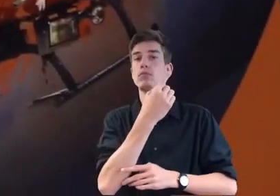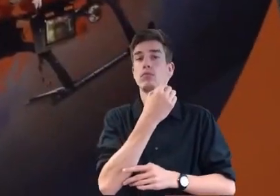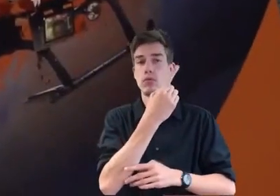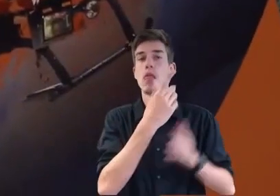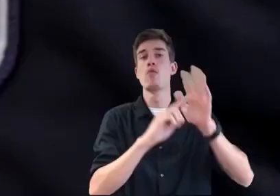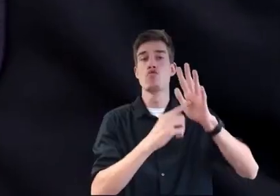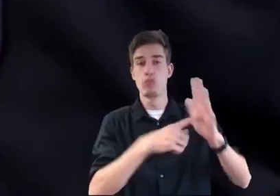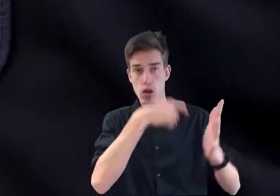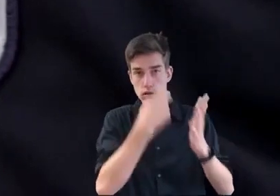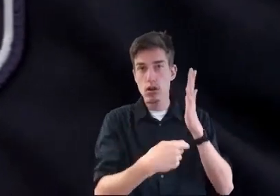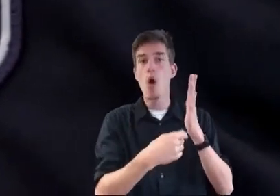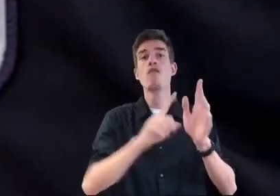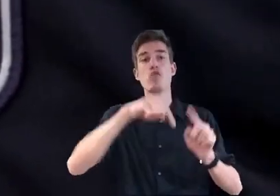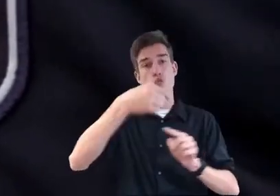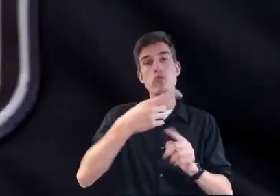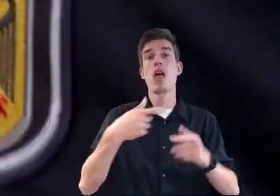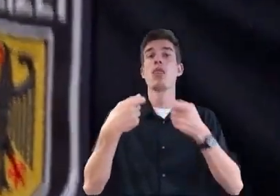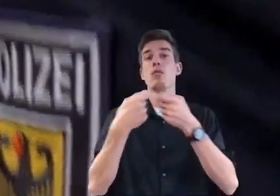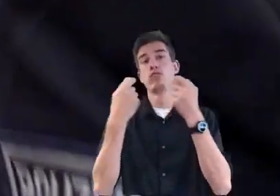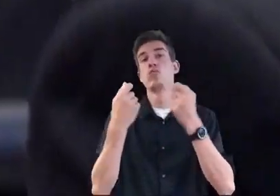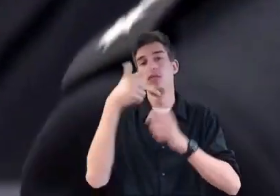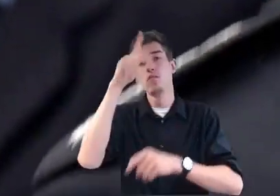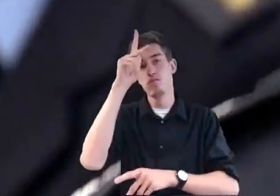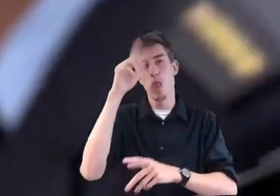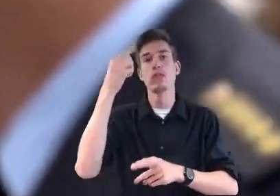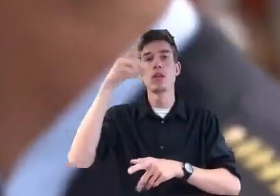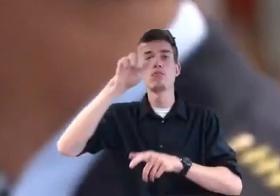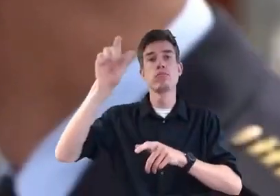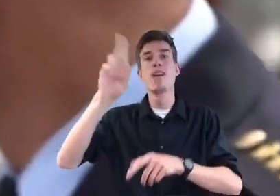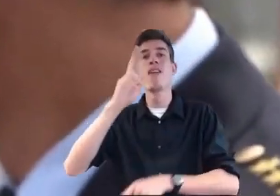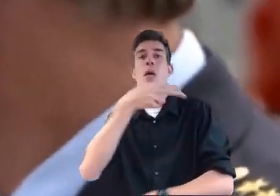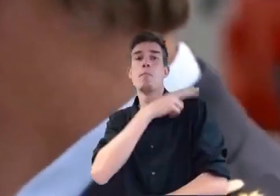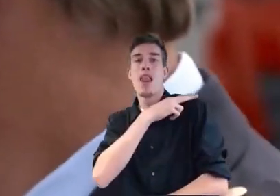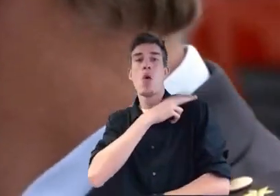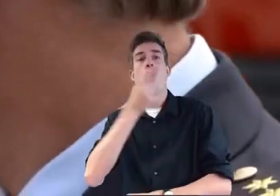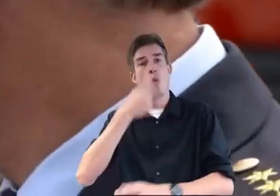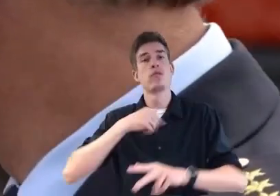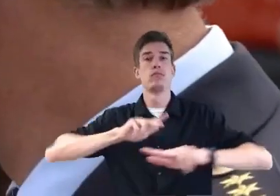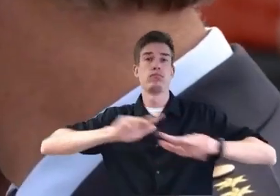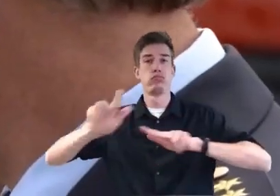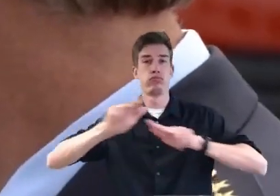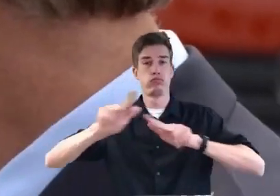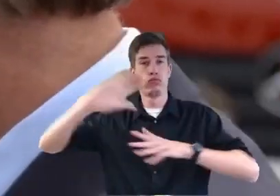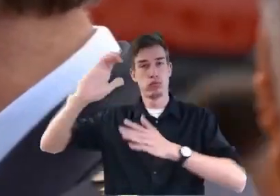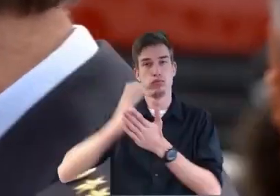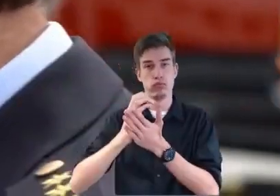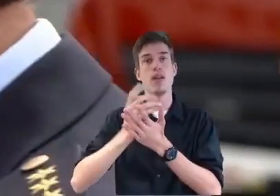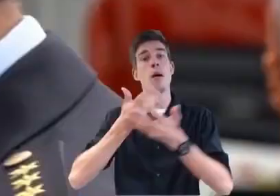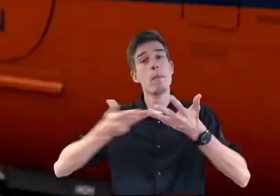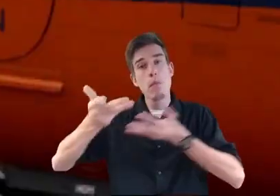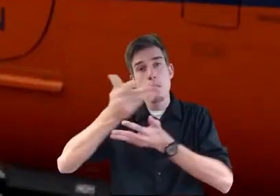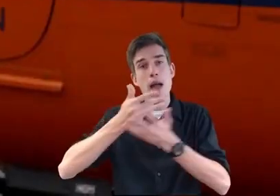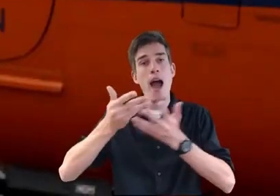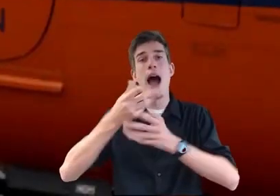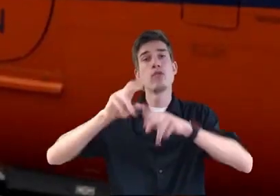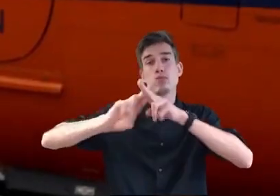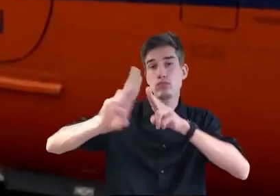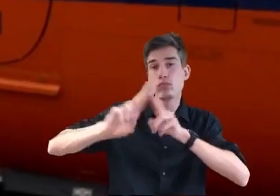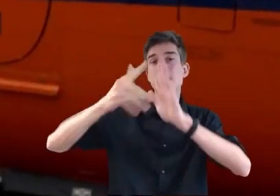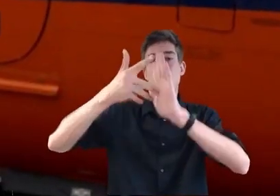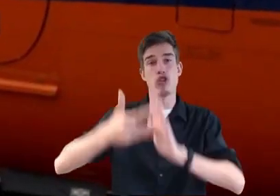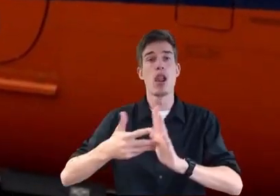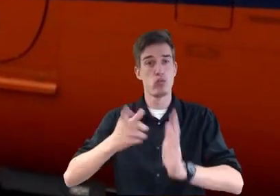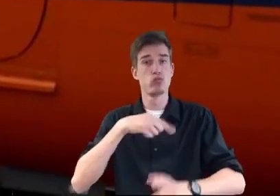geht dann weiter über uns. Die Bundespolizei stellt die Pilotinnen und Piloten für die Hubschrauber, übernimmt auch die Wartung und Instandhaltung. Dann kommt als